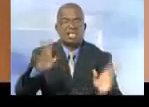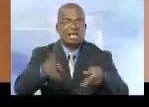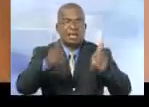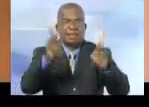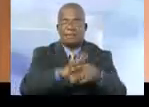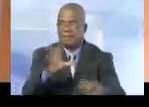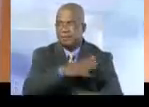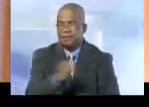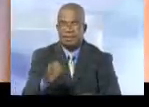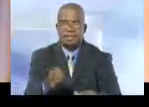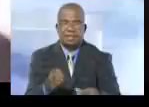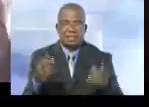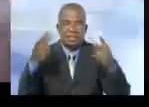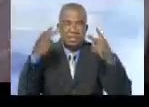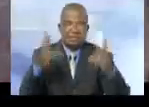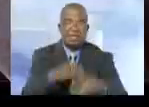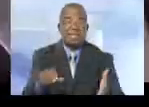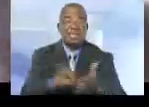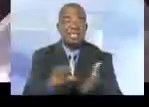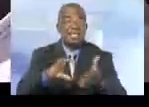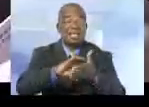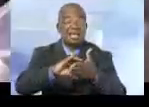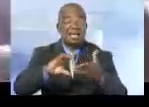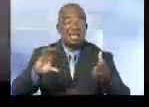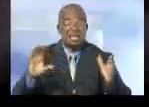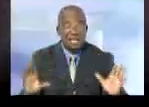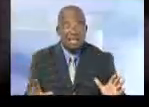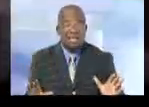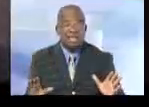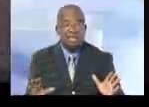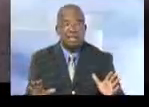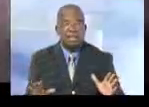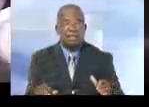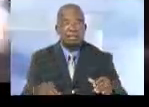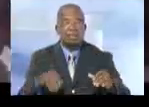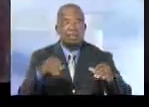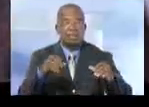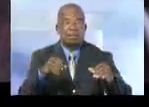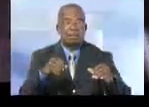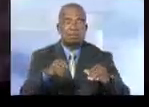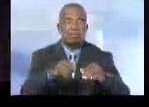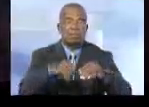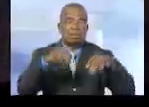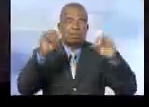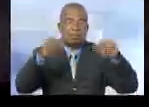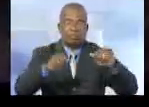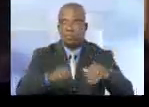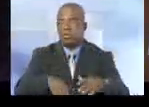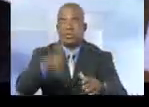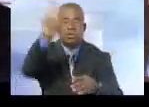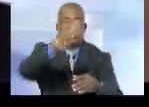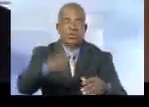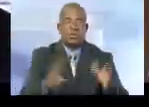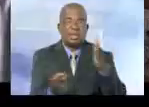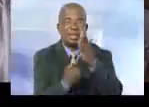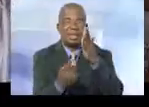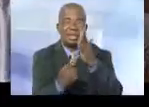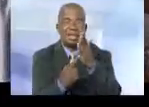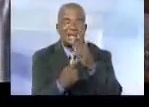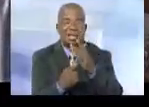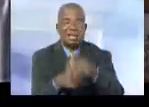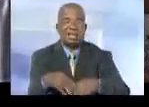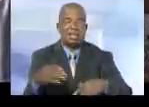sécurité et l'authenticité de la carte. Le contrôle peut se faire hors base de données. On peut utiliser des terminaux tels que les PDA et même les portables 3G.